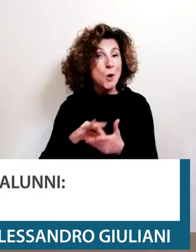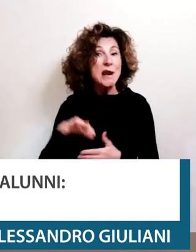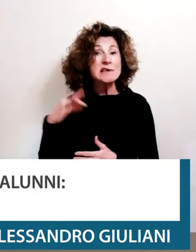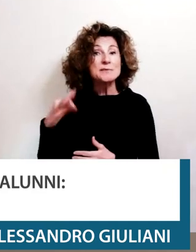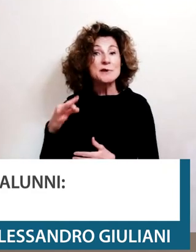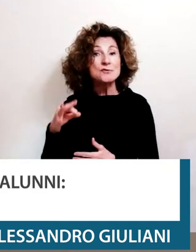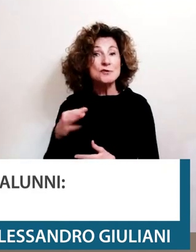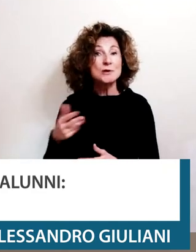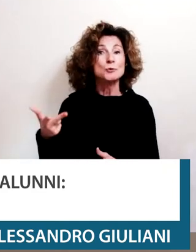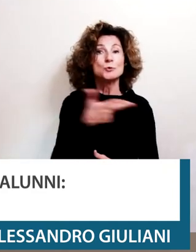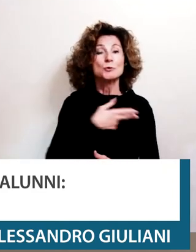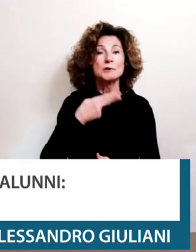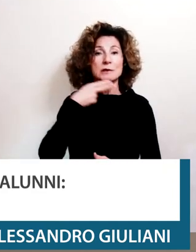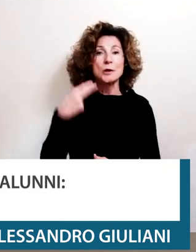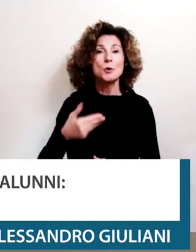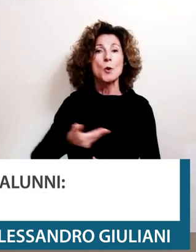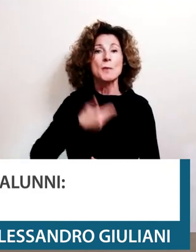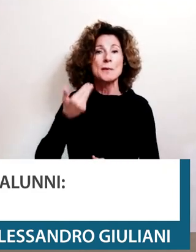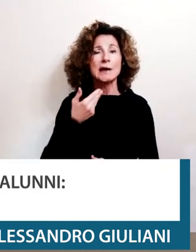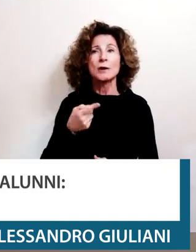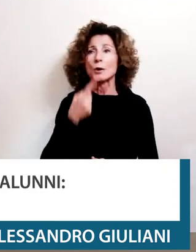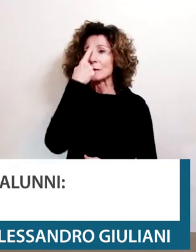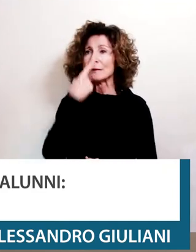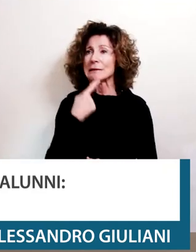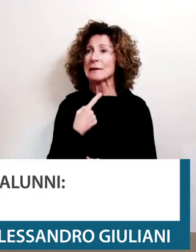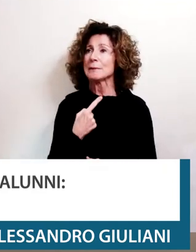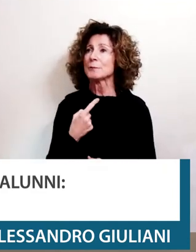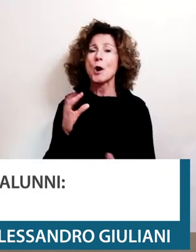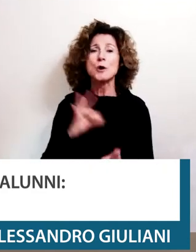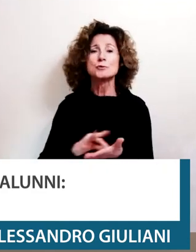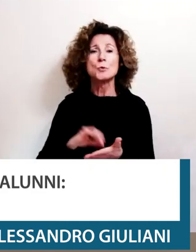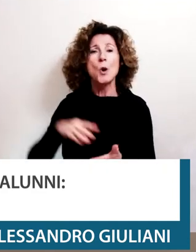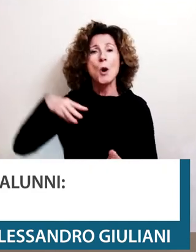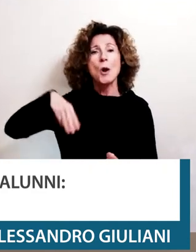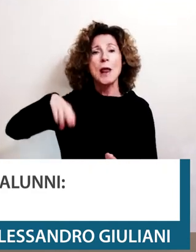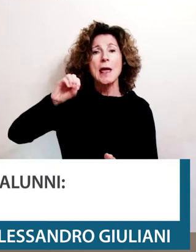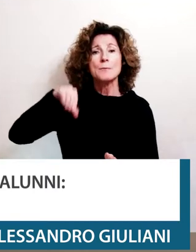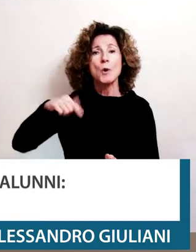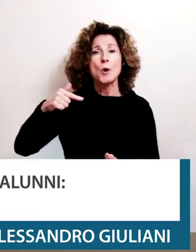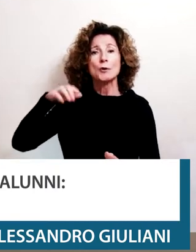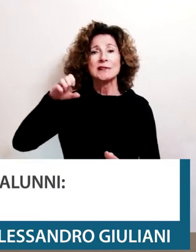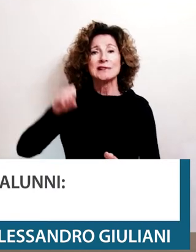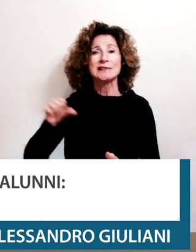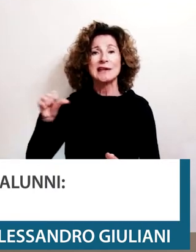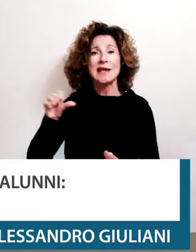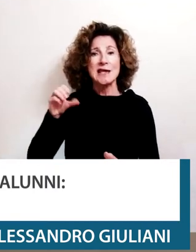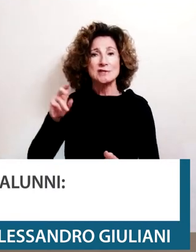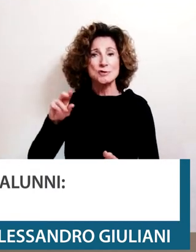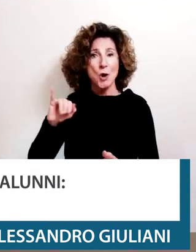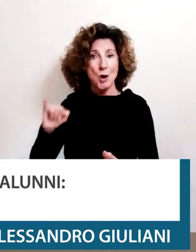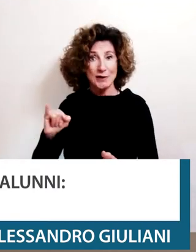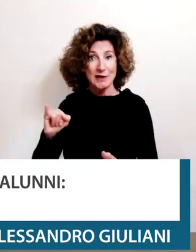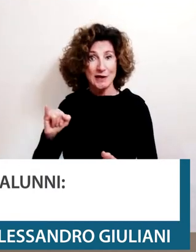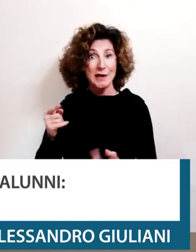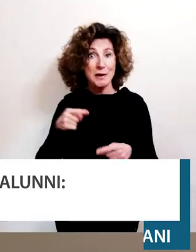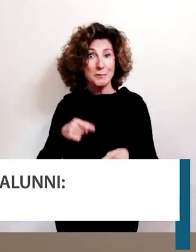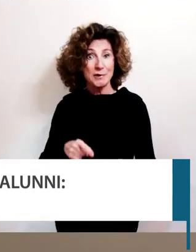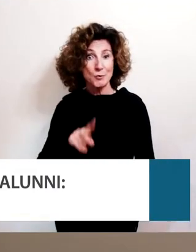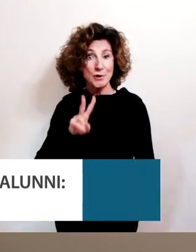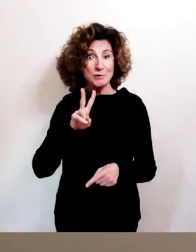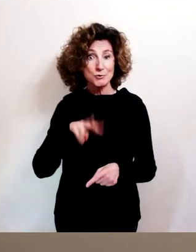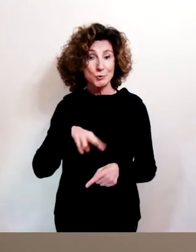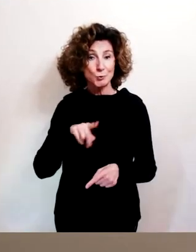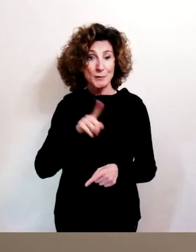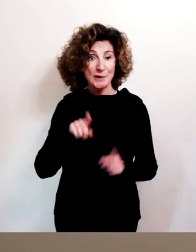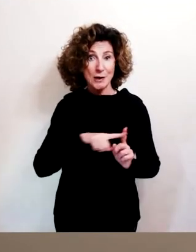sempre chiamate scuole magarotto un po come le scuole montessori sostanzialmente e quindi dal 2001 in virtù di